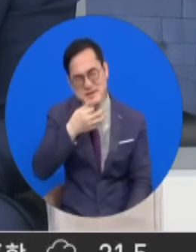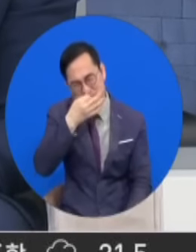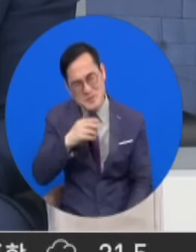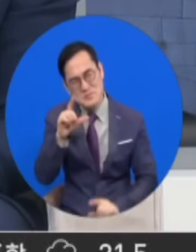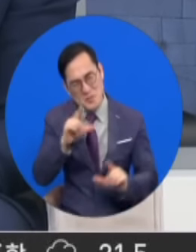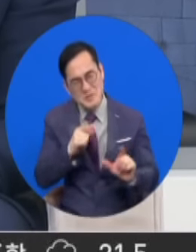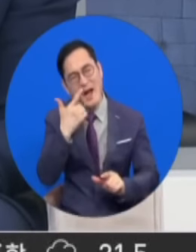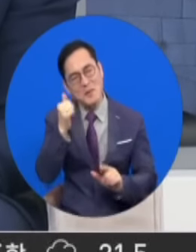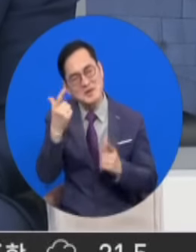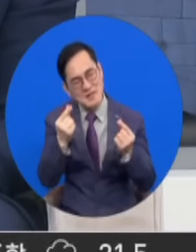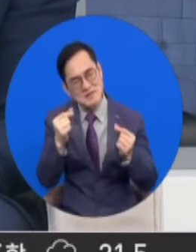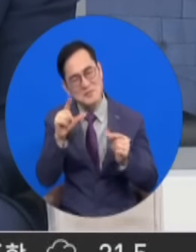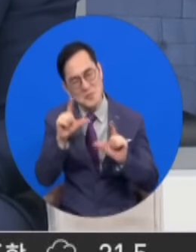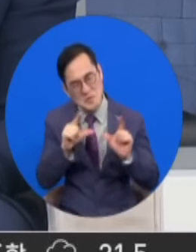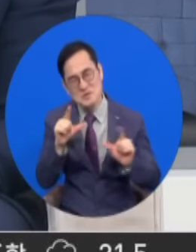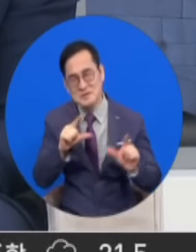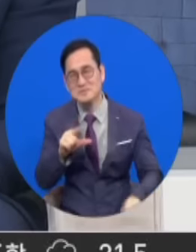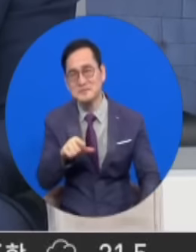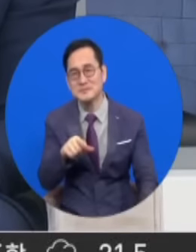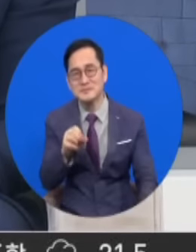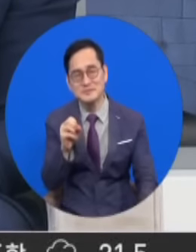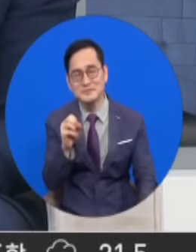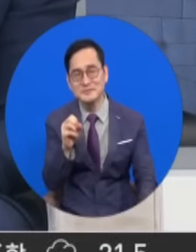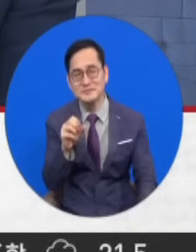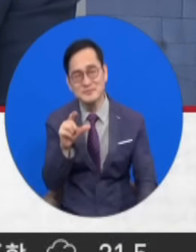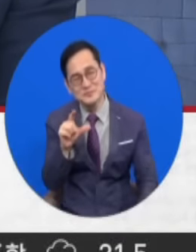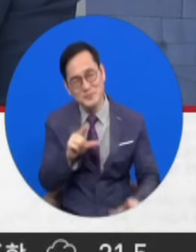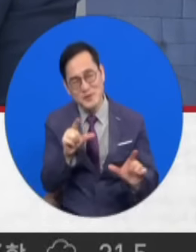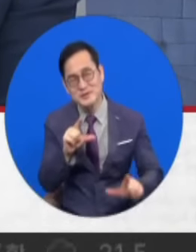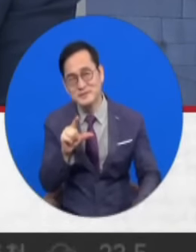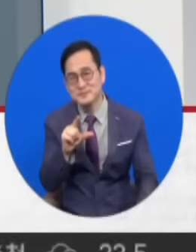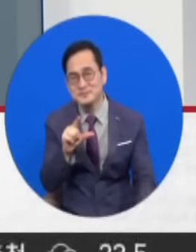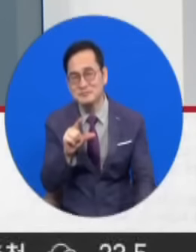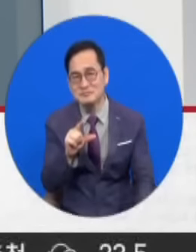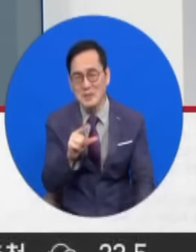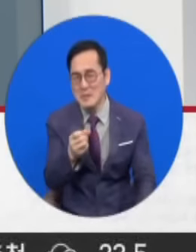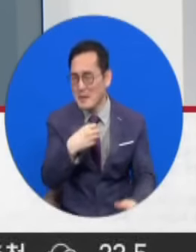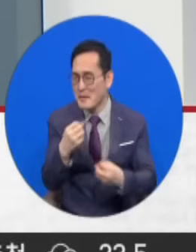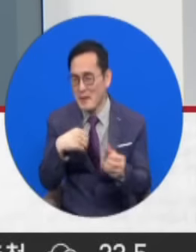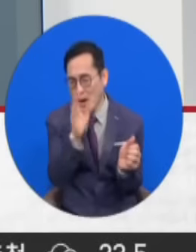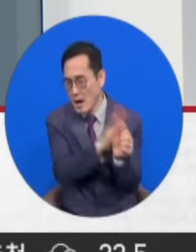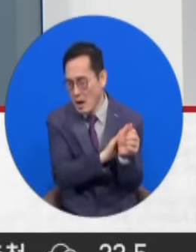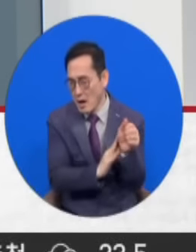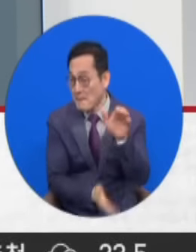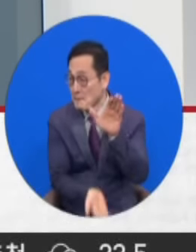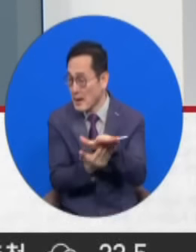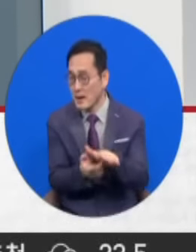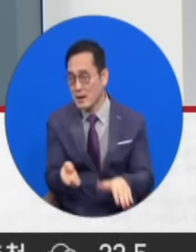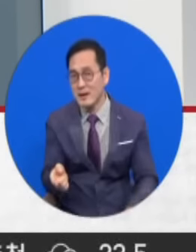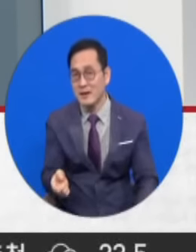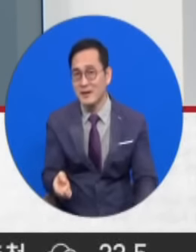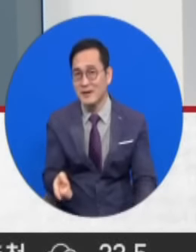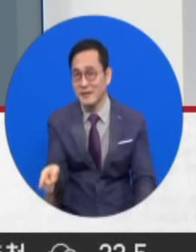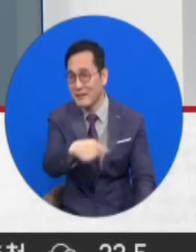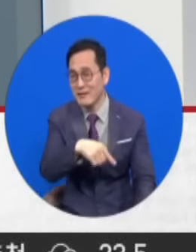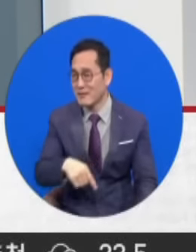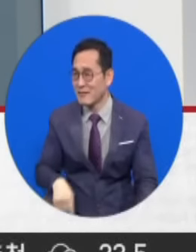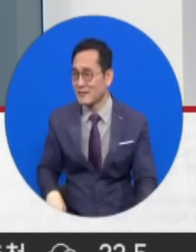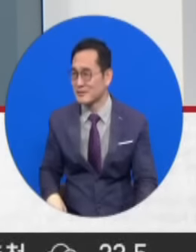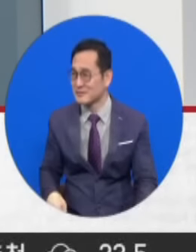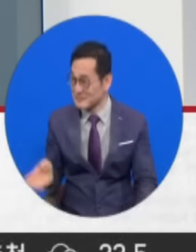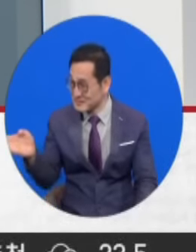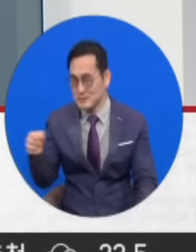그 어떻게 참 목불인견인데요. 참 어떻게 봐주기가 어려운 상황인데 제가 사실은 이게 3화 전당대회로 민주당 전당대회가